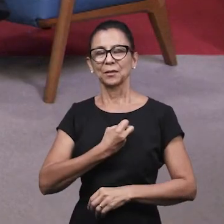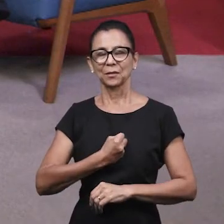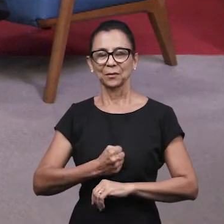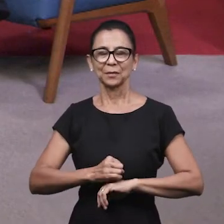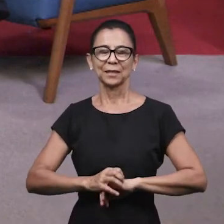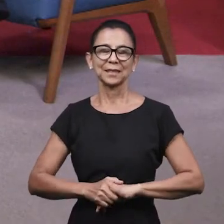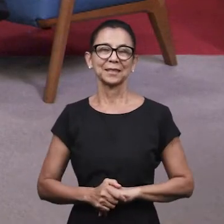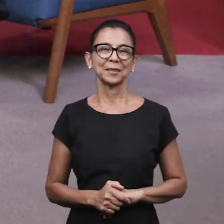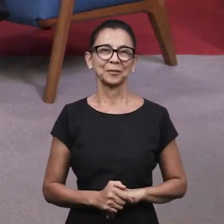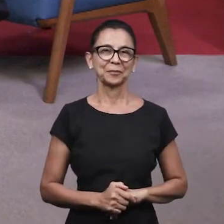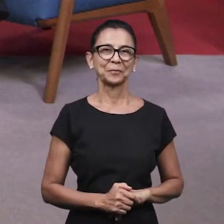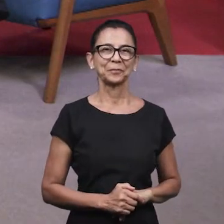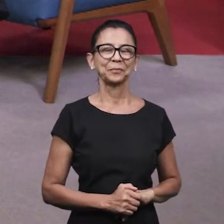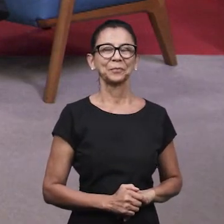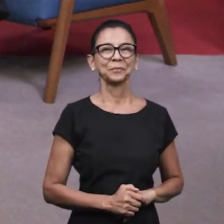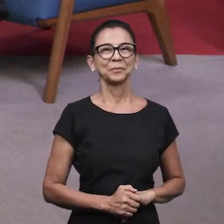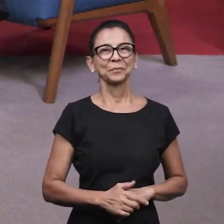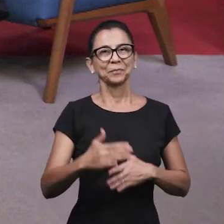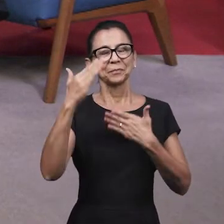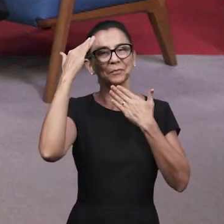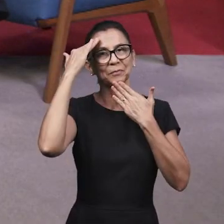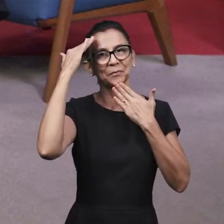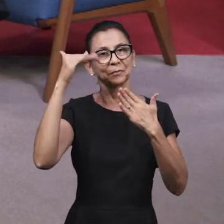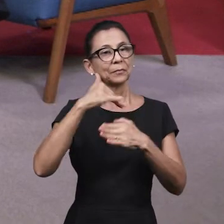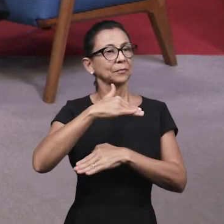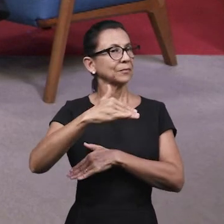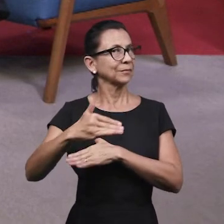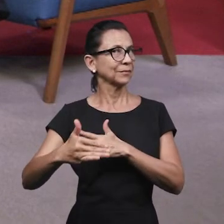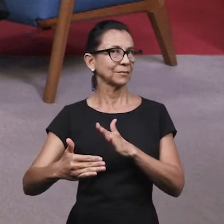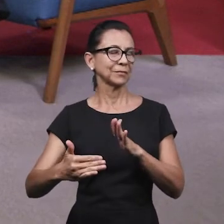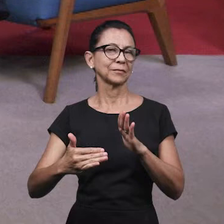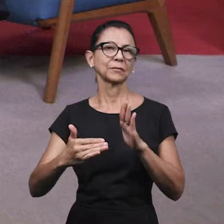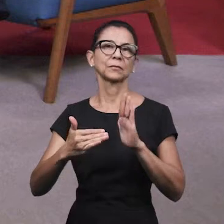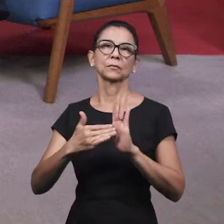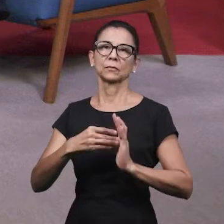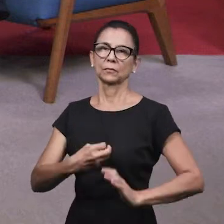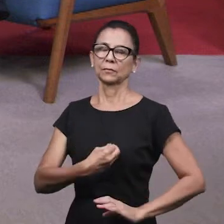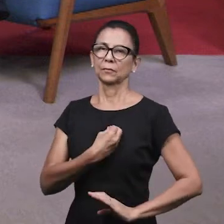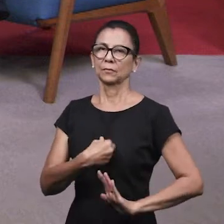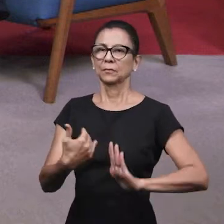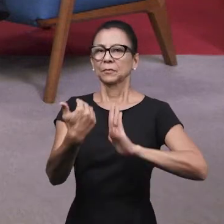São Paulo. Merci à tous qui ont participé de cette programmation.